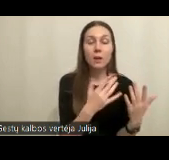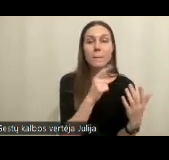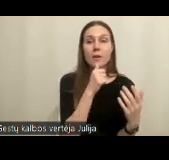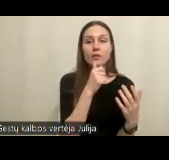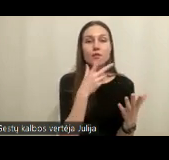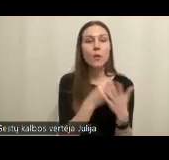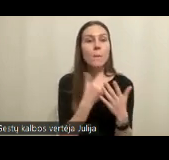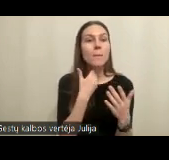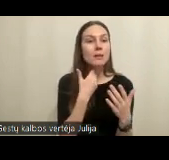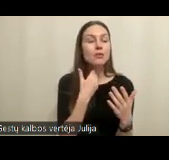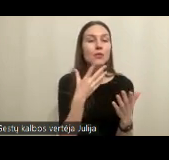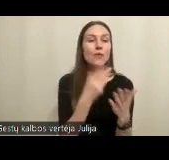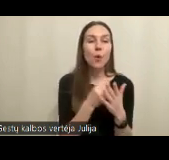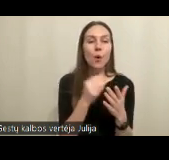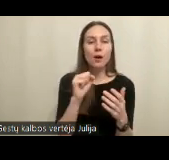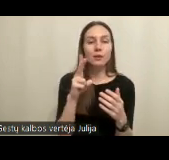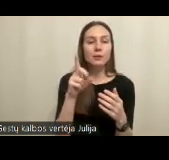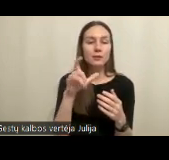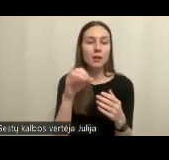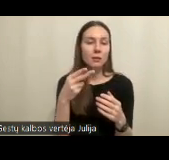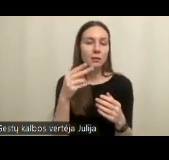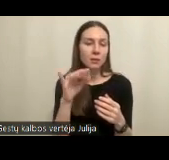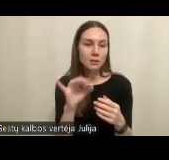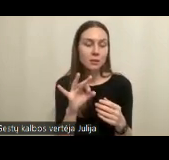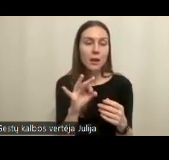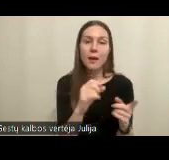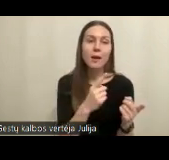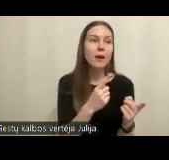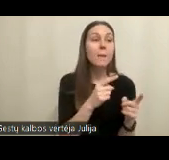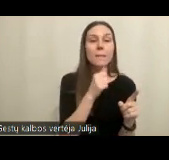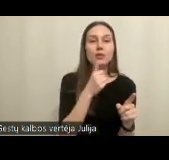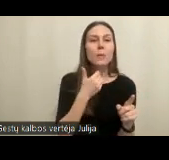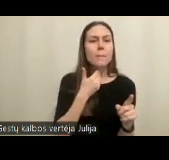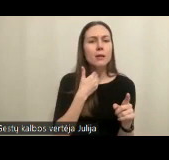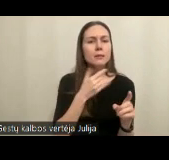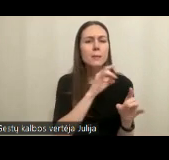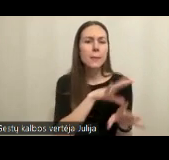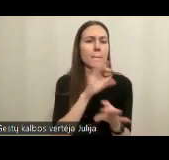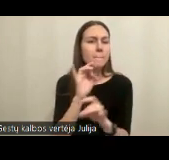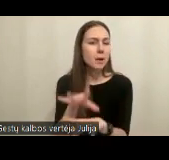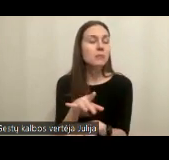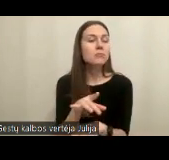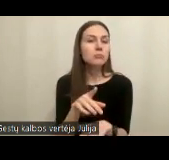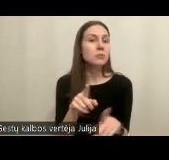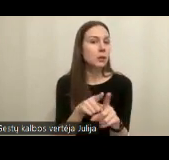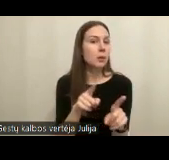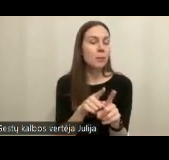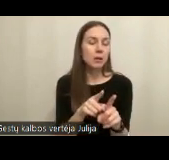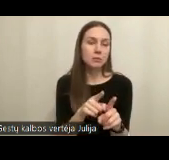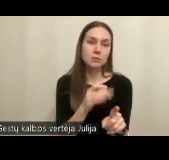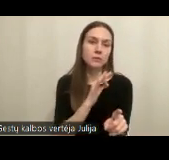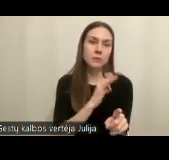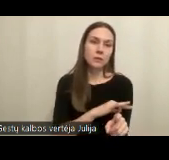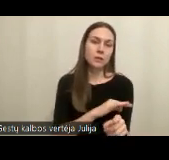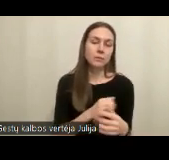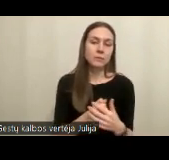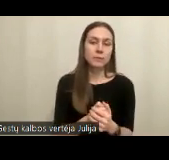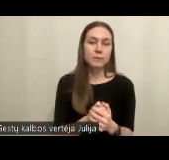ar ne, tai gali būti vienpusiška, taigi skirtingi balsai yra visai neblogas praturtinimas.